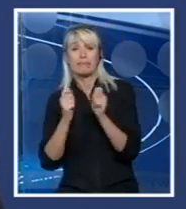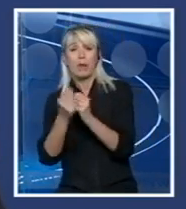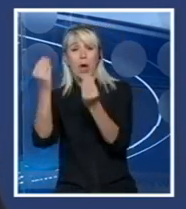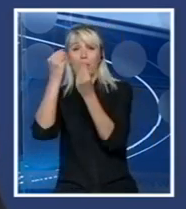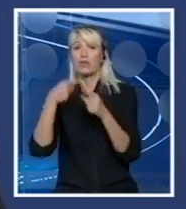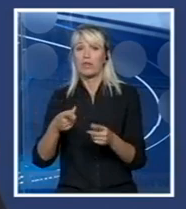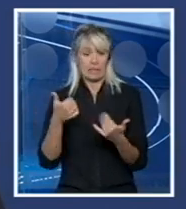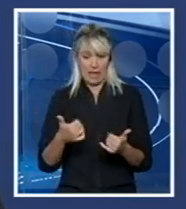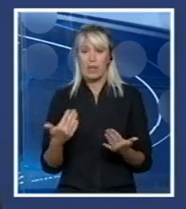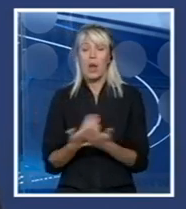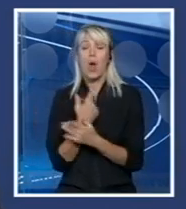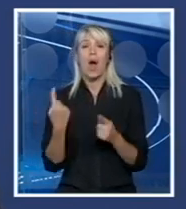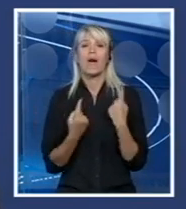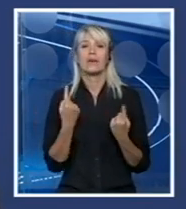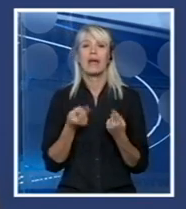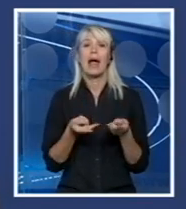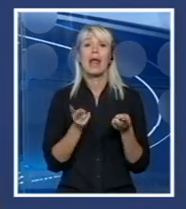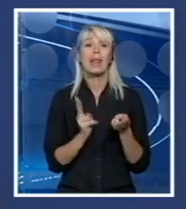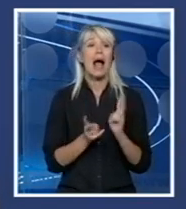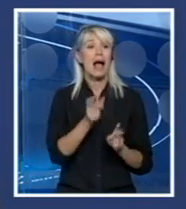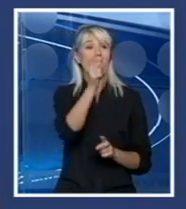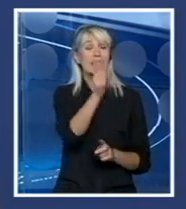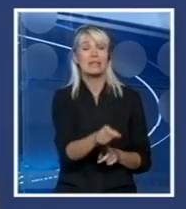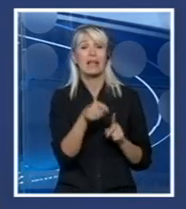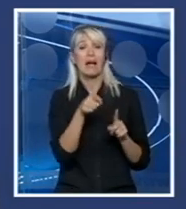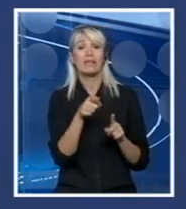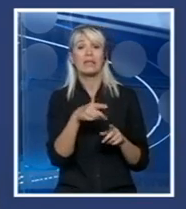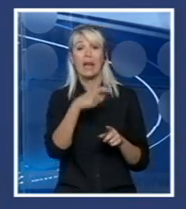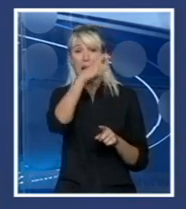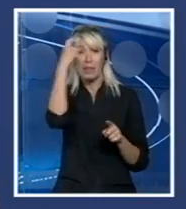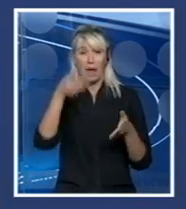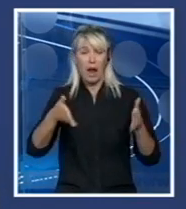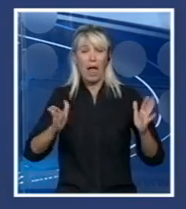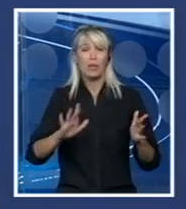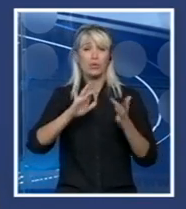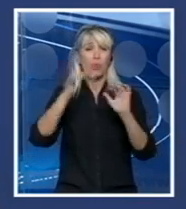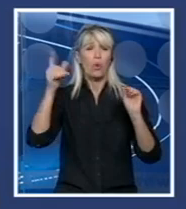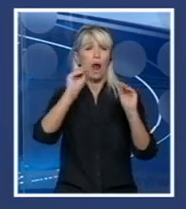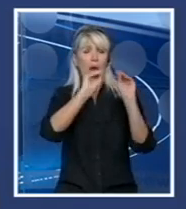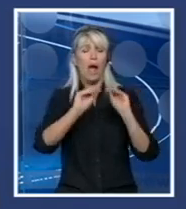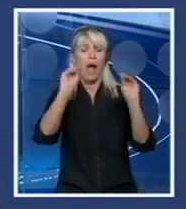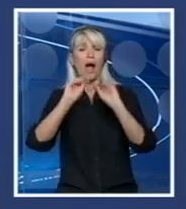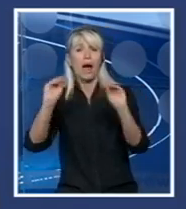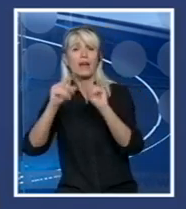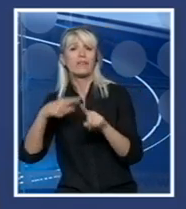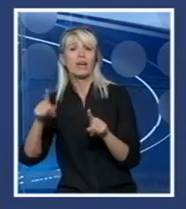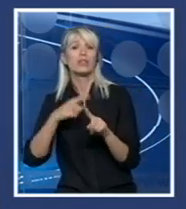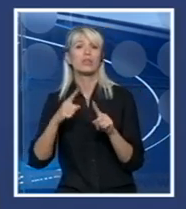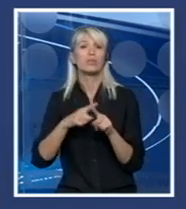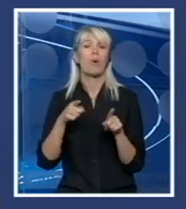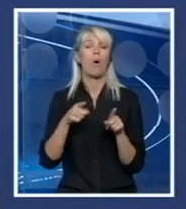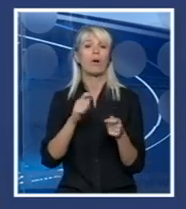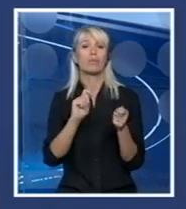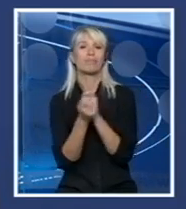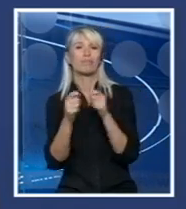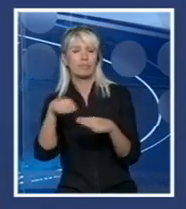okolnostima. Nama su nastavnici 25.000 obučeni u toku leta, većinom online, da možemo da idemo reformski treći razred i sedmi razred osnovne